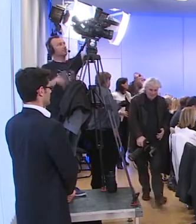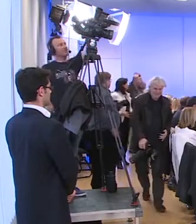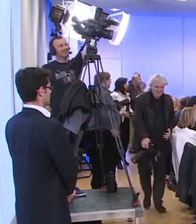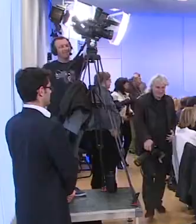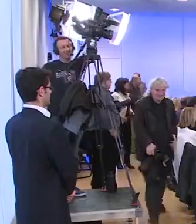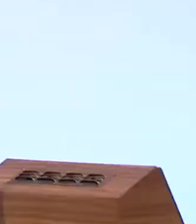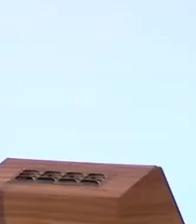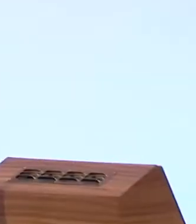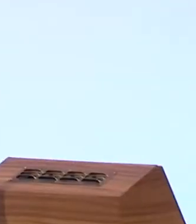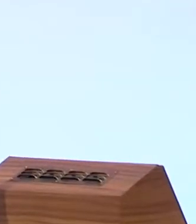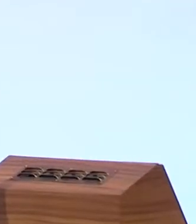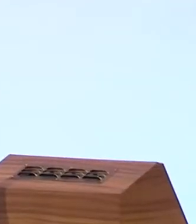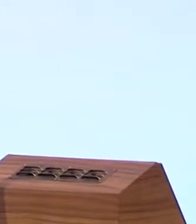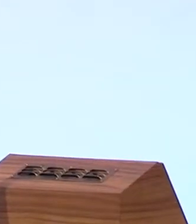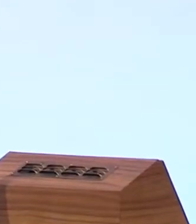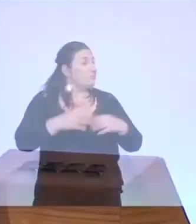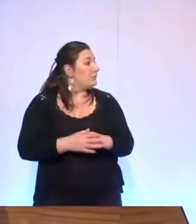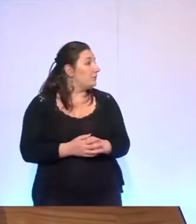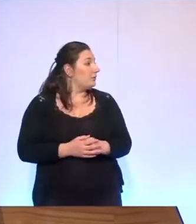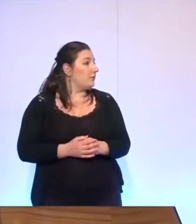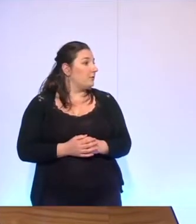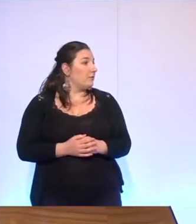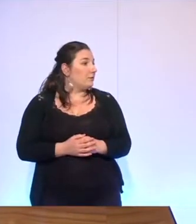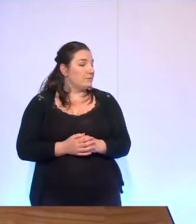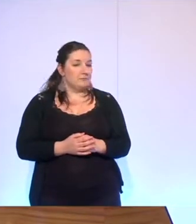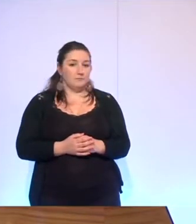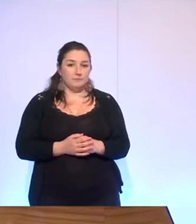Des prises de parole souhaitées.